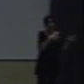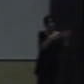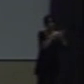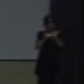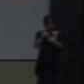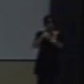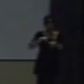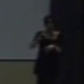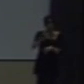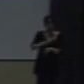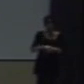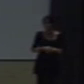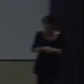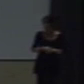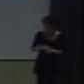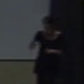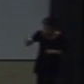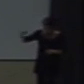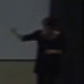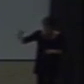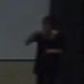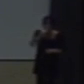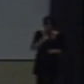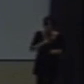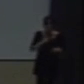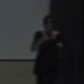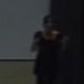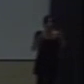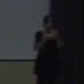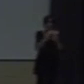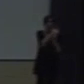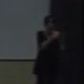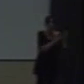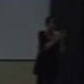sé. Em sembla que hi ha més relació entre els periodistes i alguns clubs de futbol.